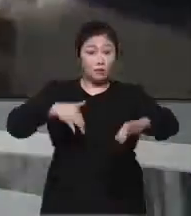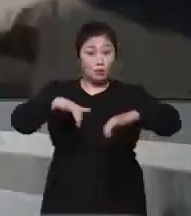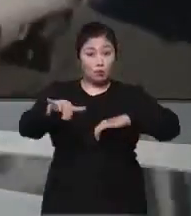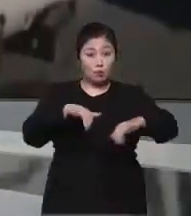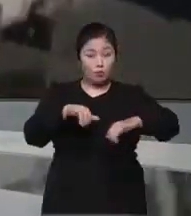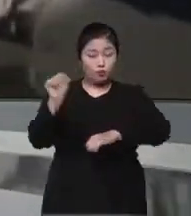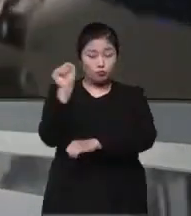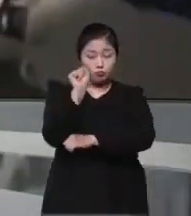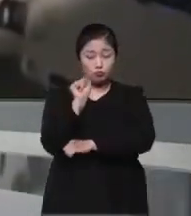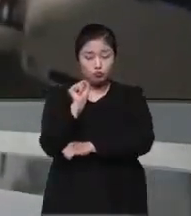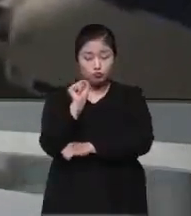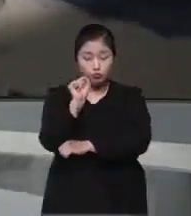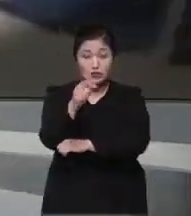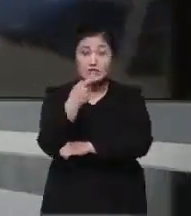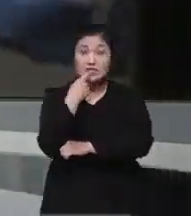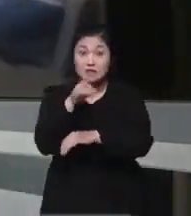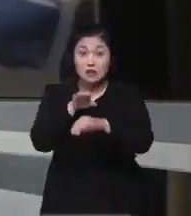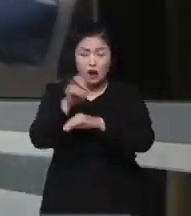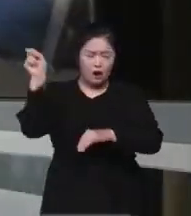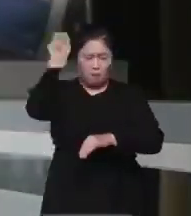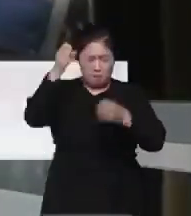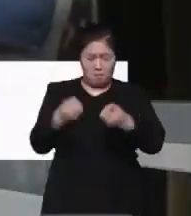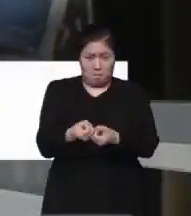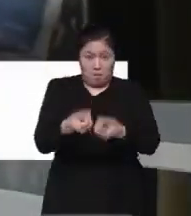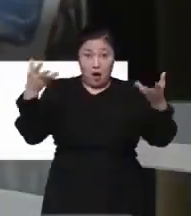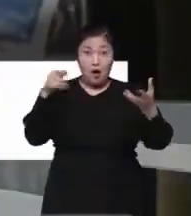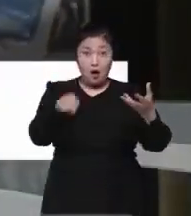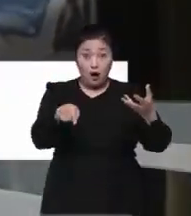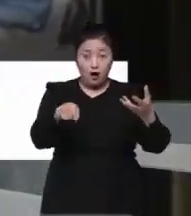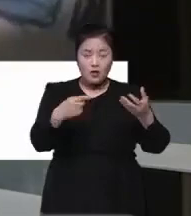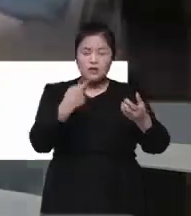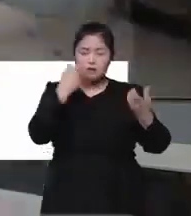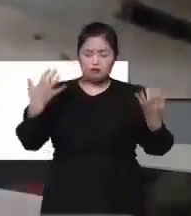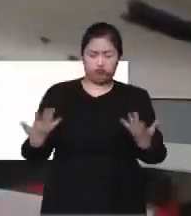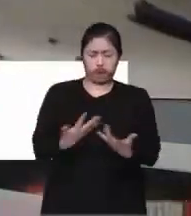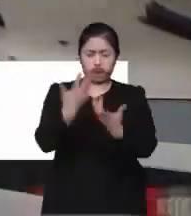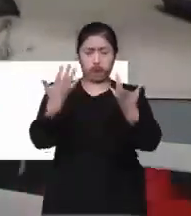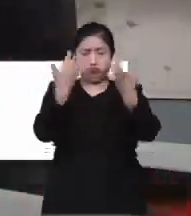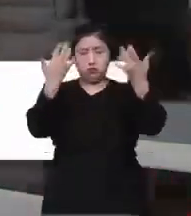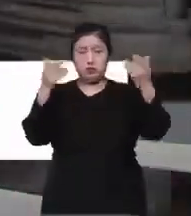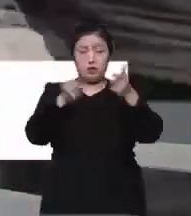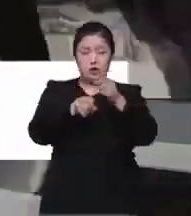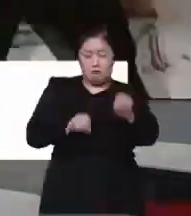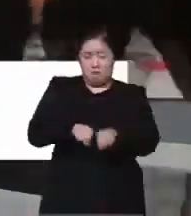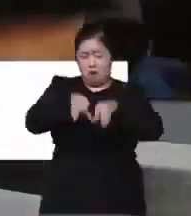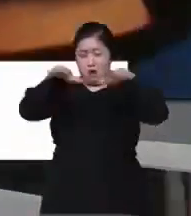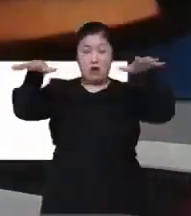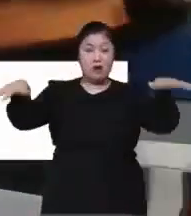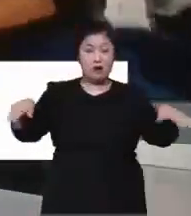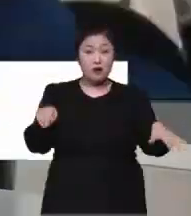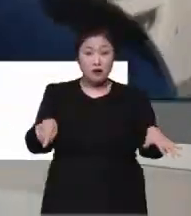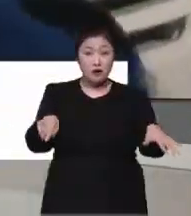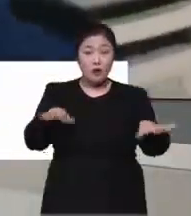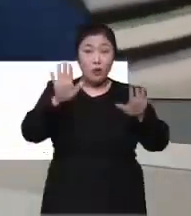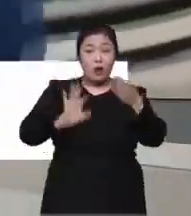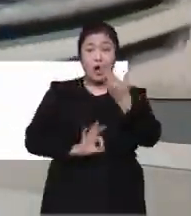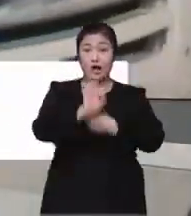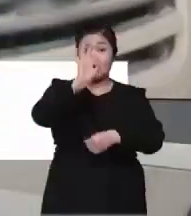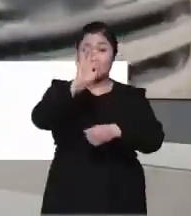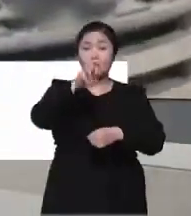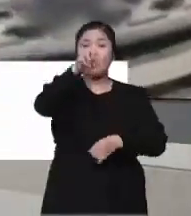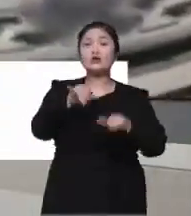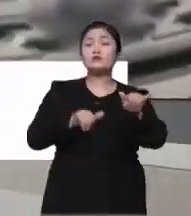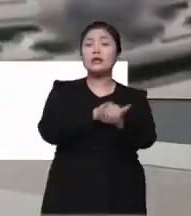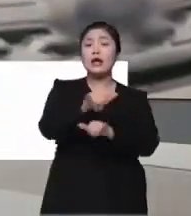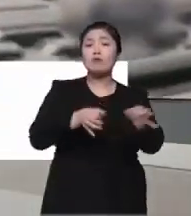도로를 달리던 흰색 SUV 차량이 갑자기 폭발하면서 연기와 함께 수많은 파편이 날립니다. 오늘 오전